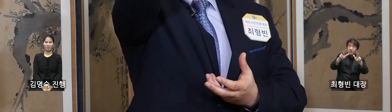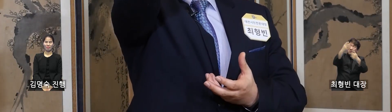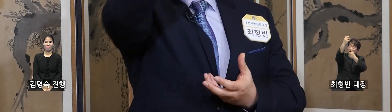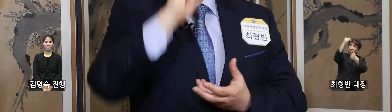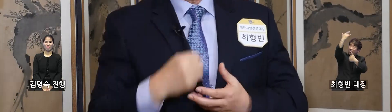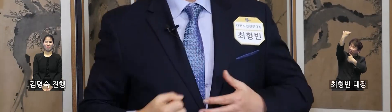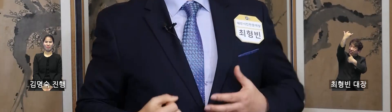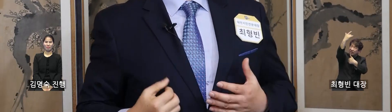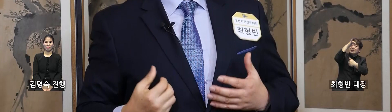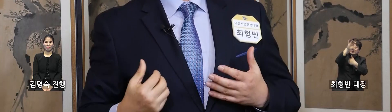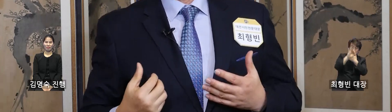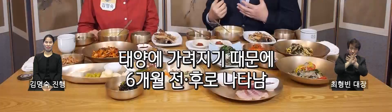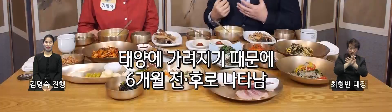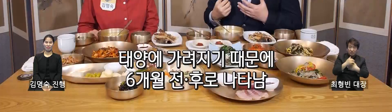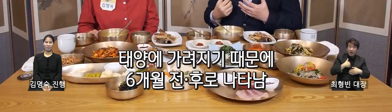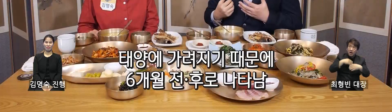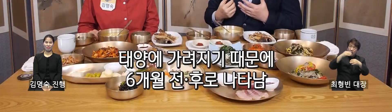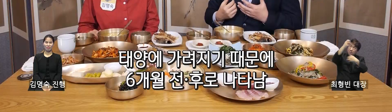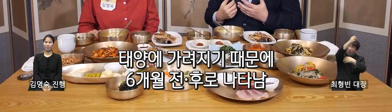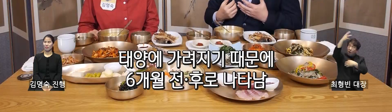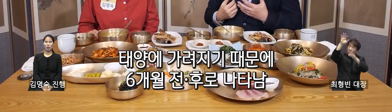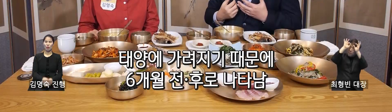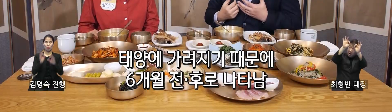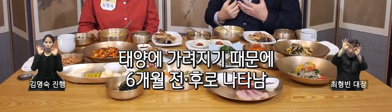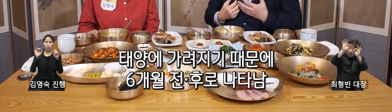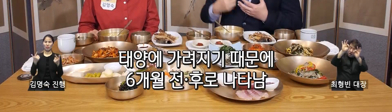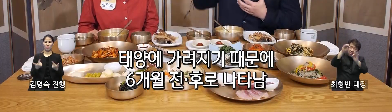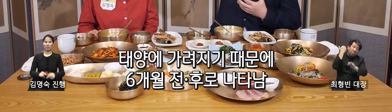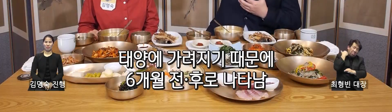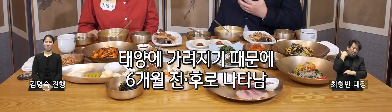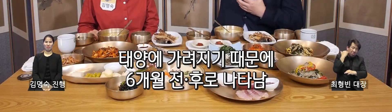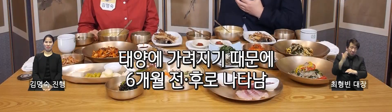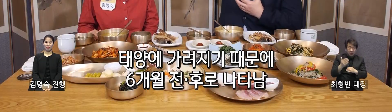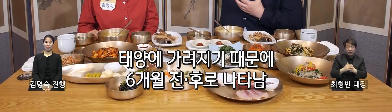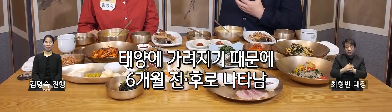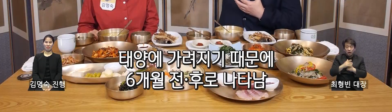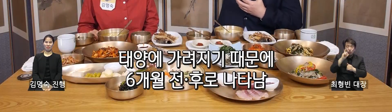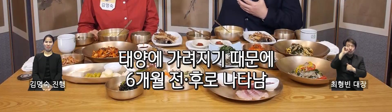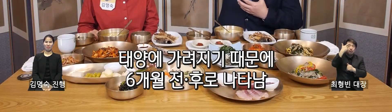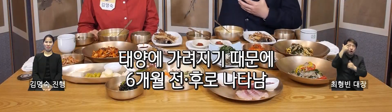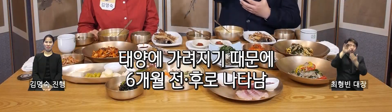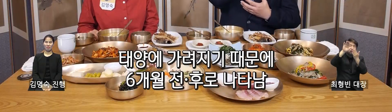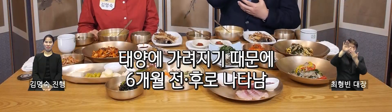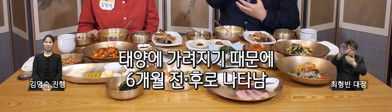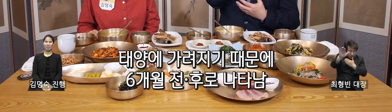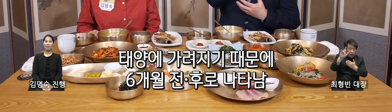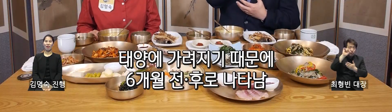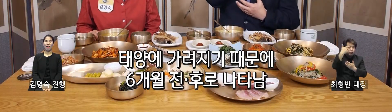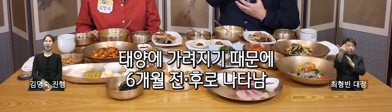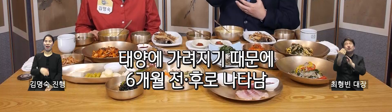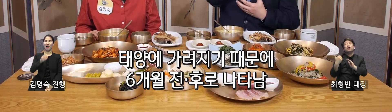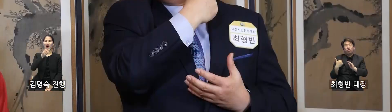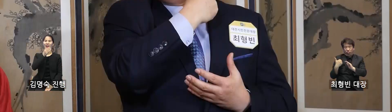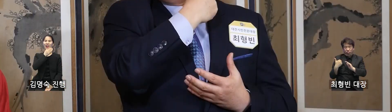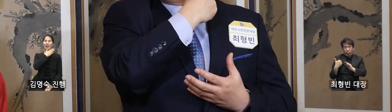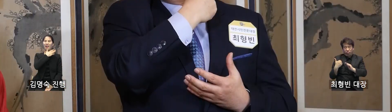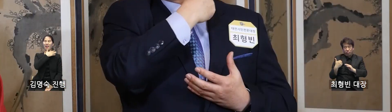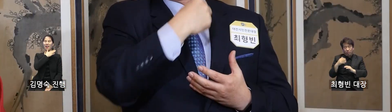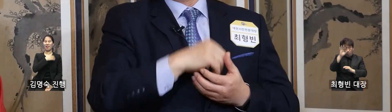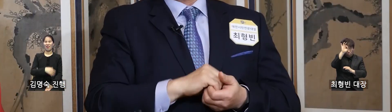있어요 태양 있음 우리가 편리 보이나요 안보이죠 여 끼어 후나 6개월 전후로 가야지요